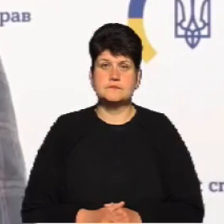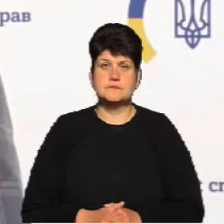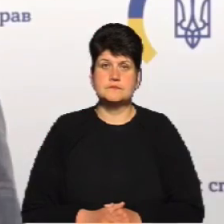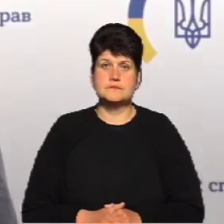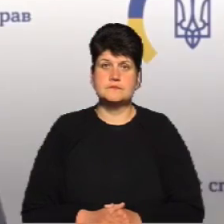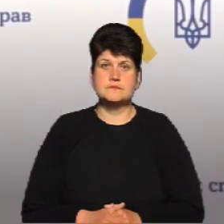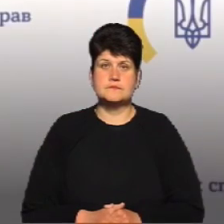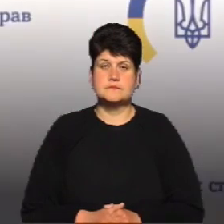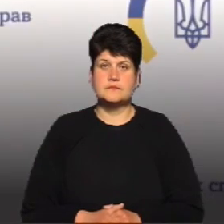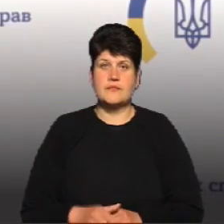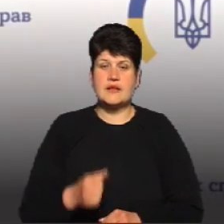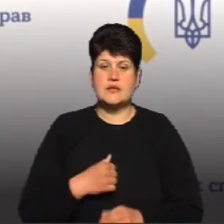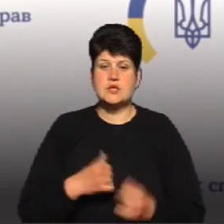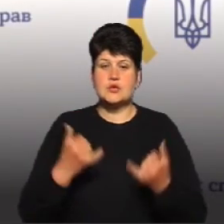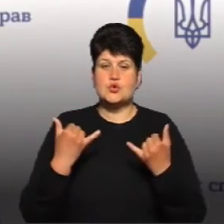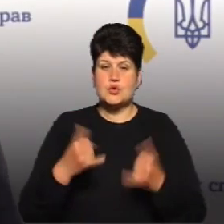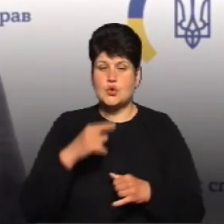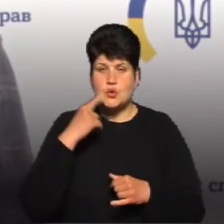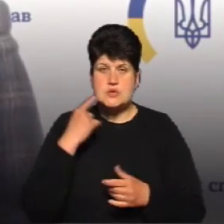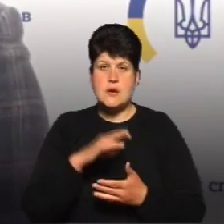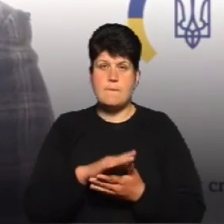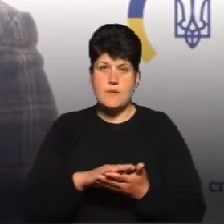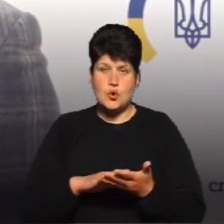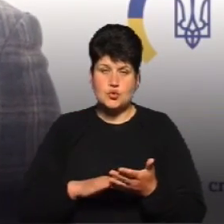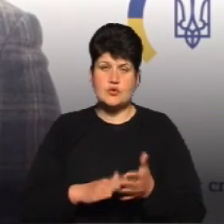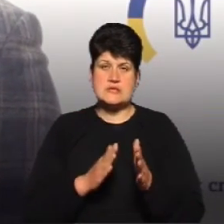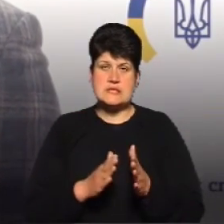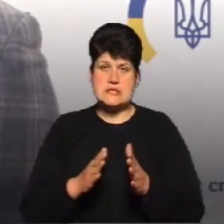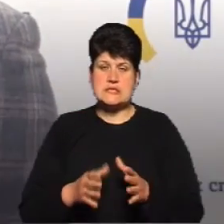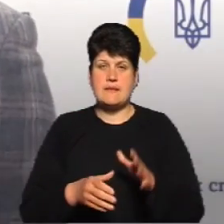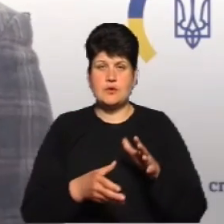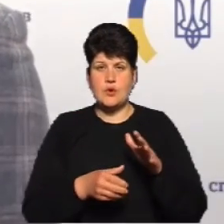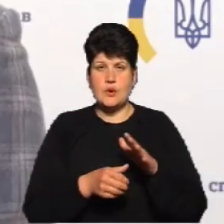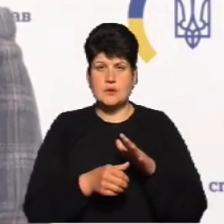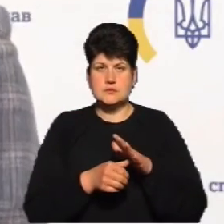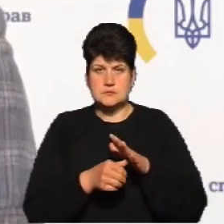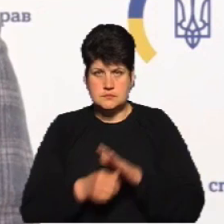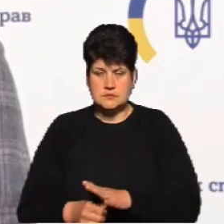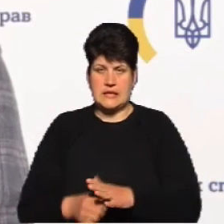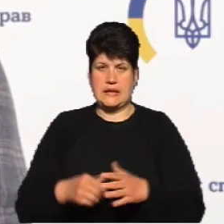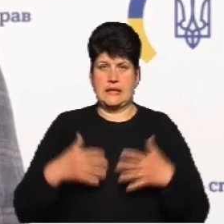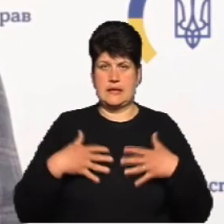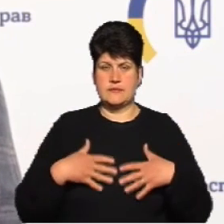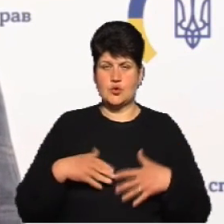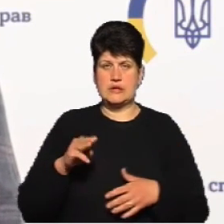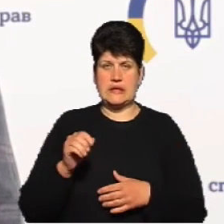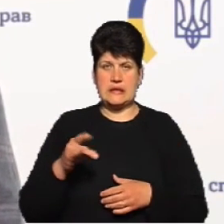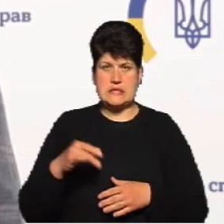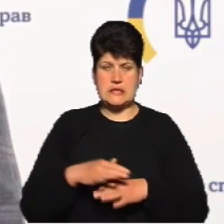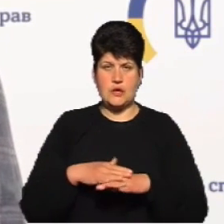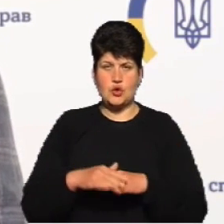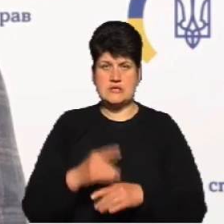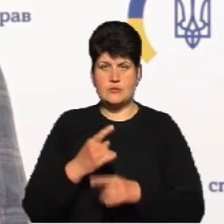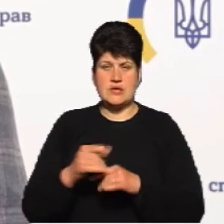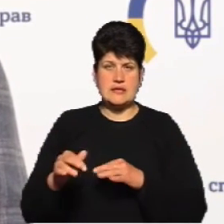На жаль, сьогодні Росія продовжує системно придушувати кримсько-татарський народ, забороняє діяльність